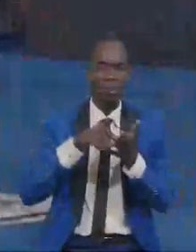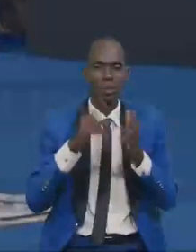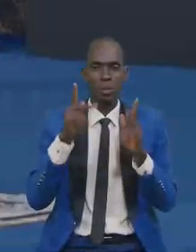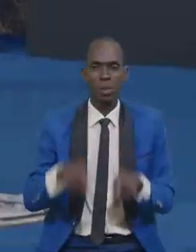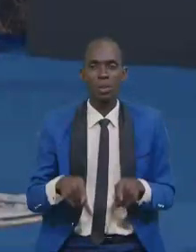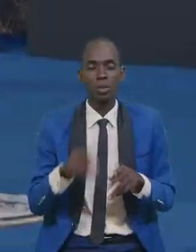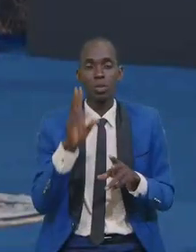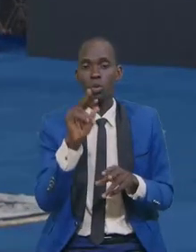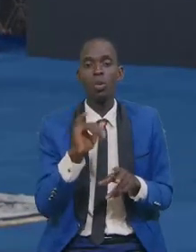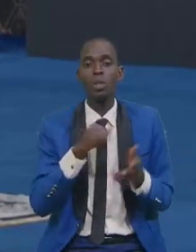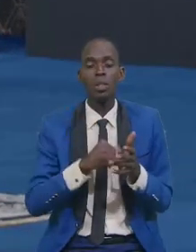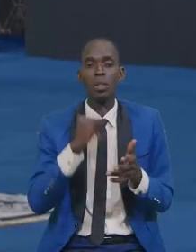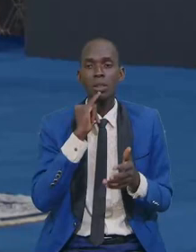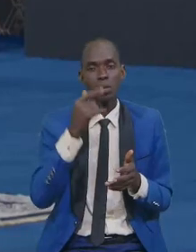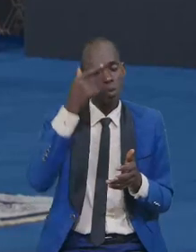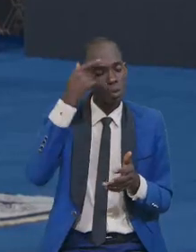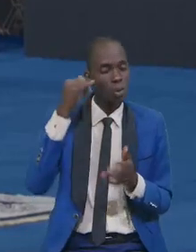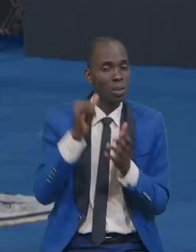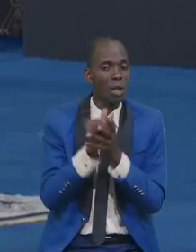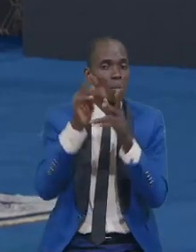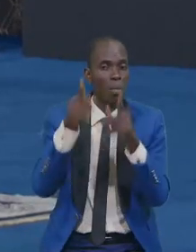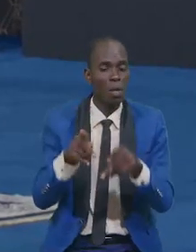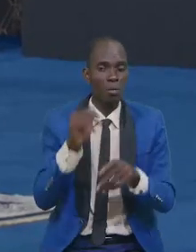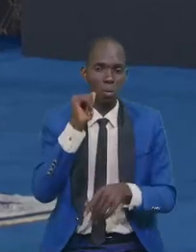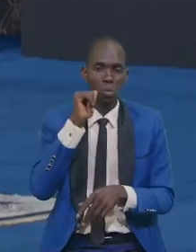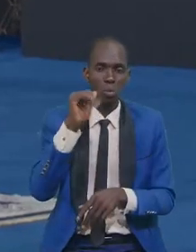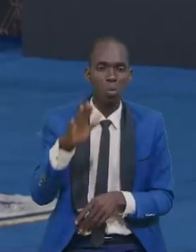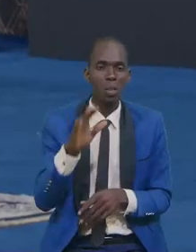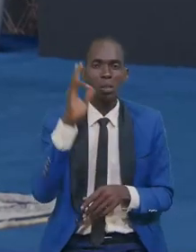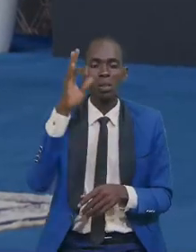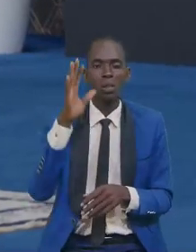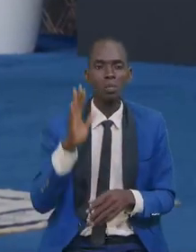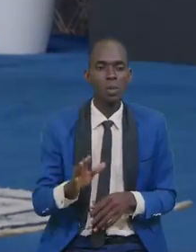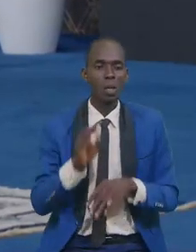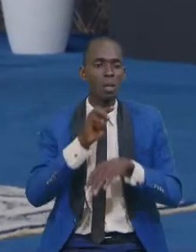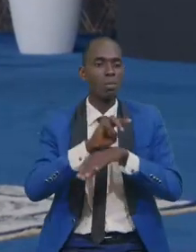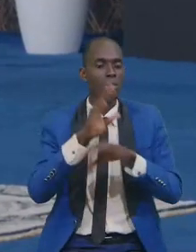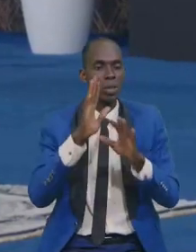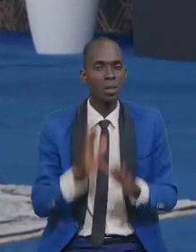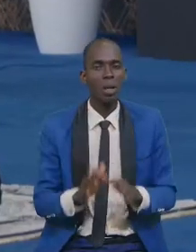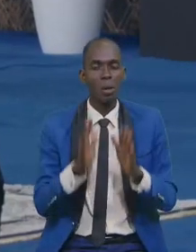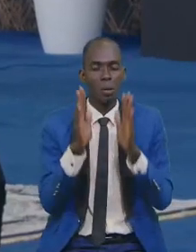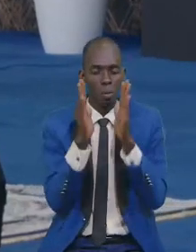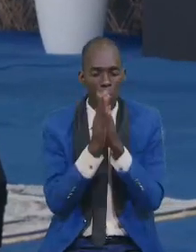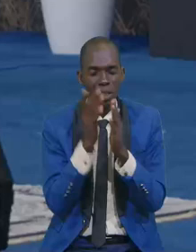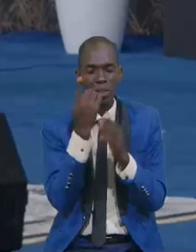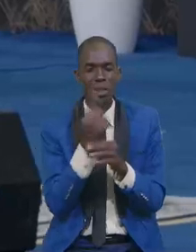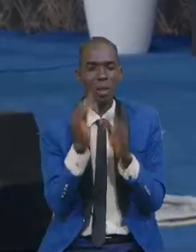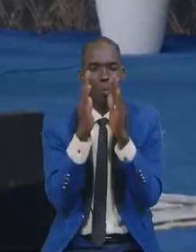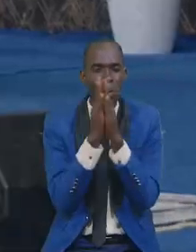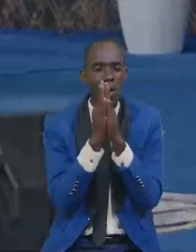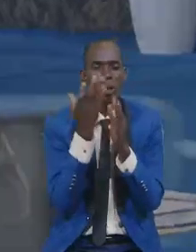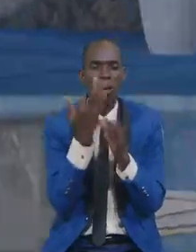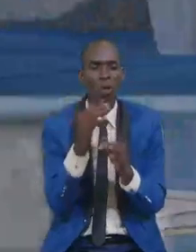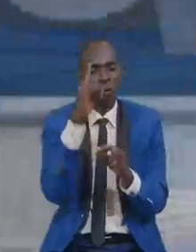tel, c'est parce qu'il soit un homme ou une femme. Le ministre, il fait la prière de